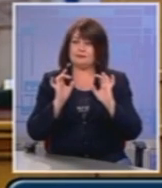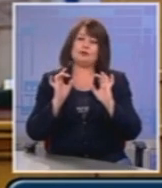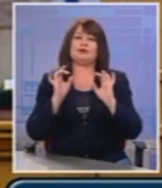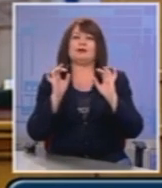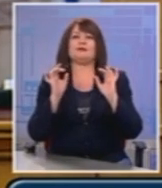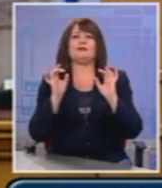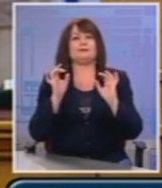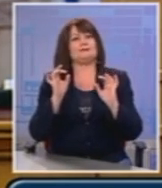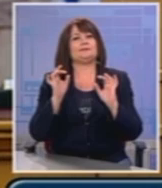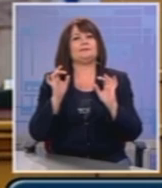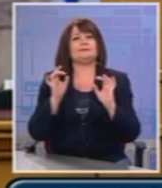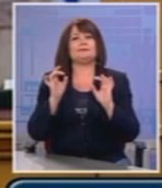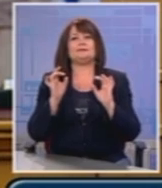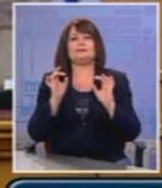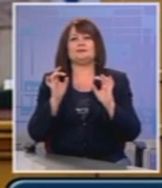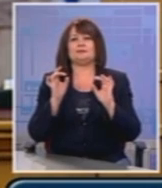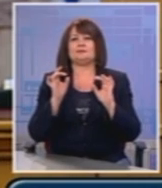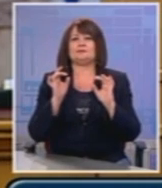παρούσα δεν